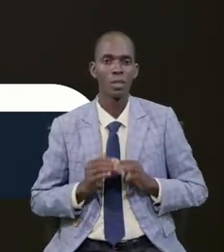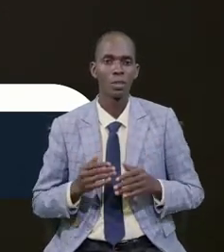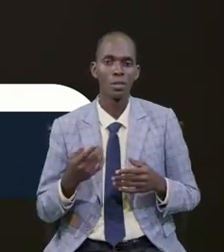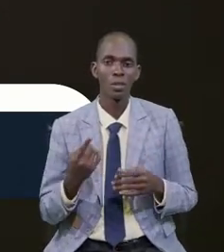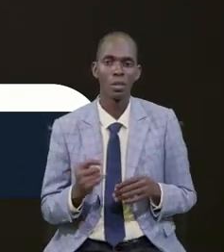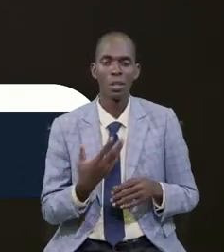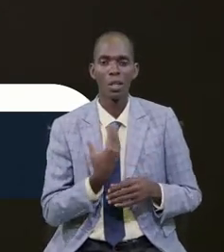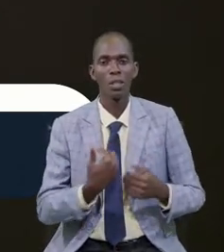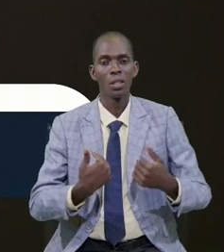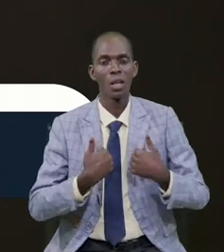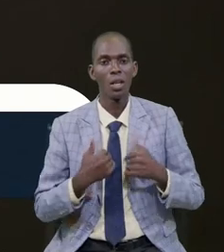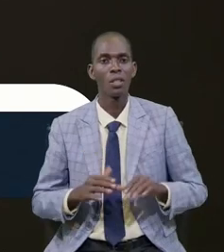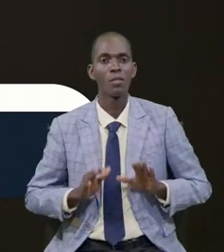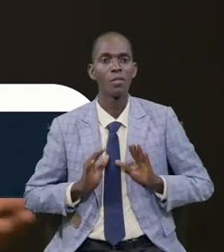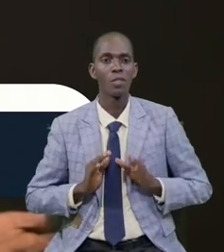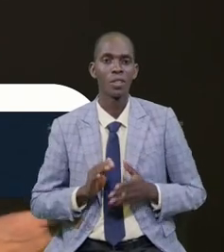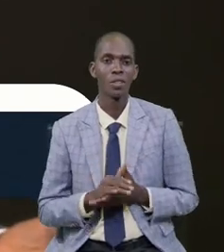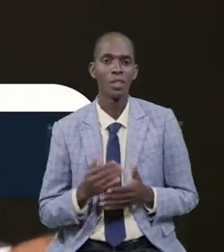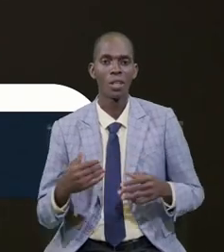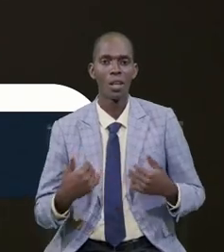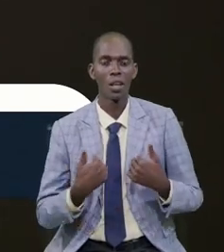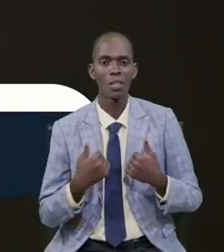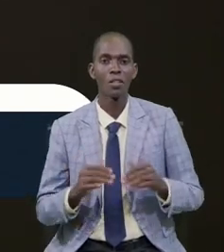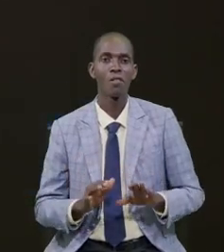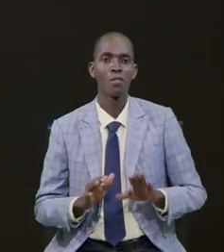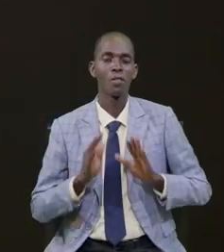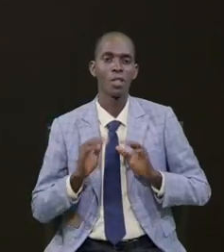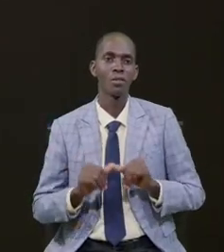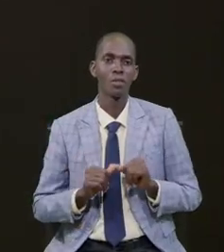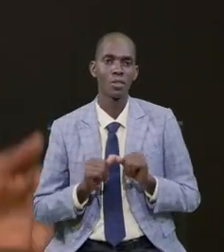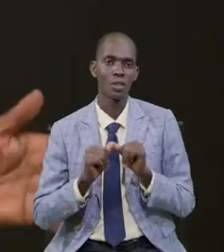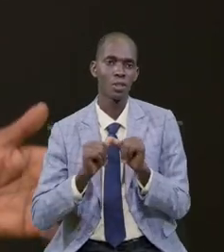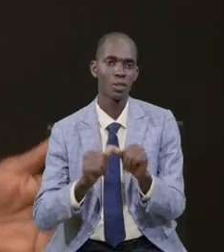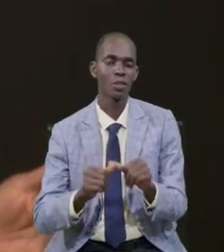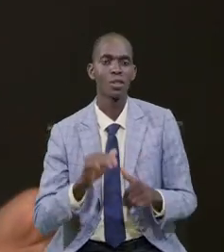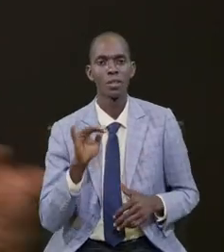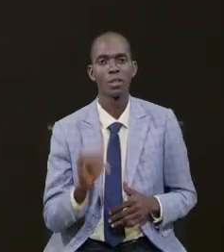incessamment, et tu tremblerais incessamment